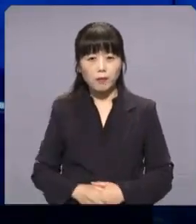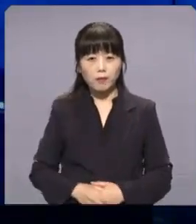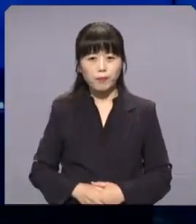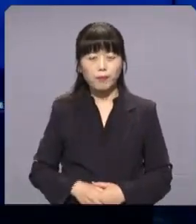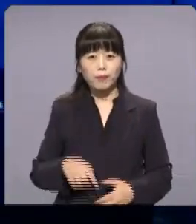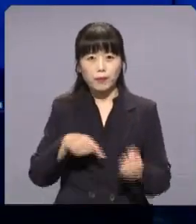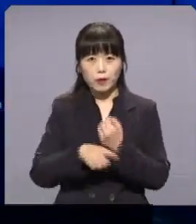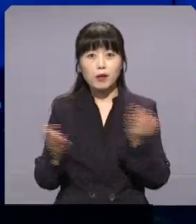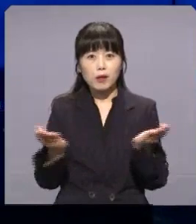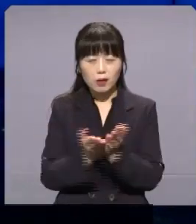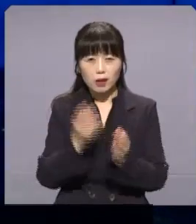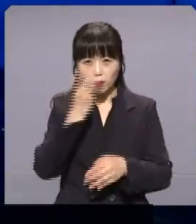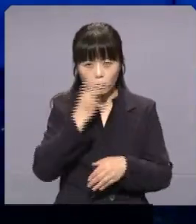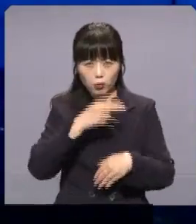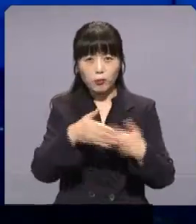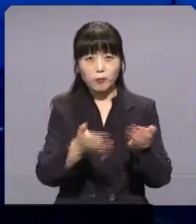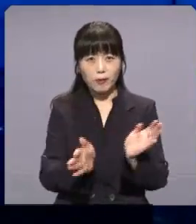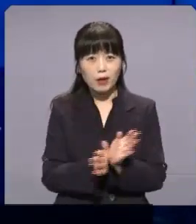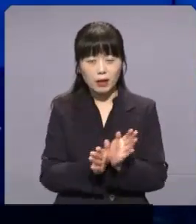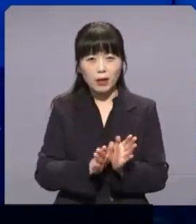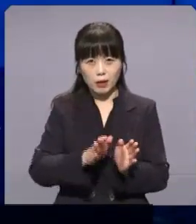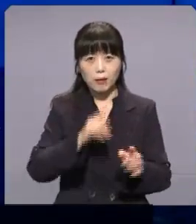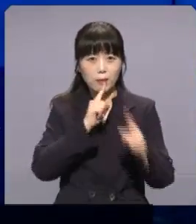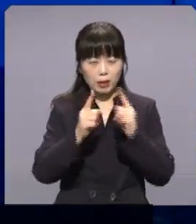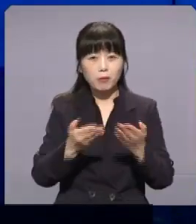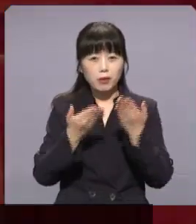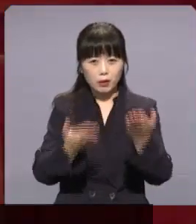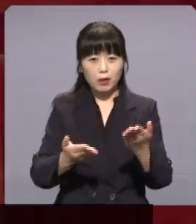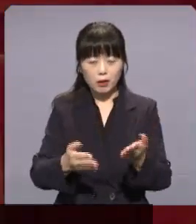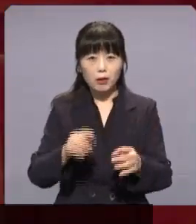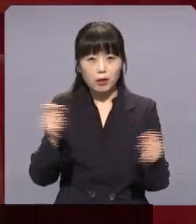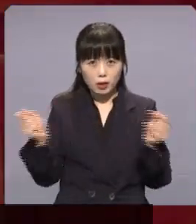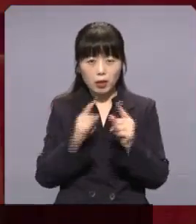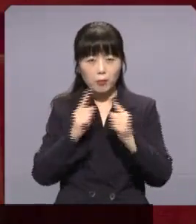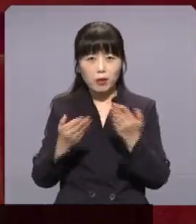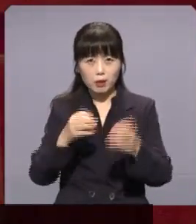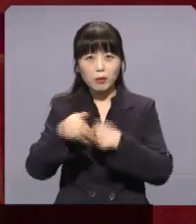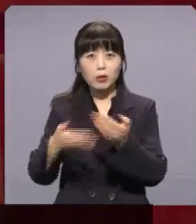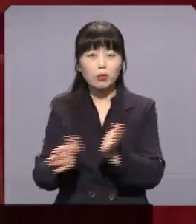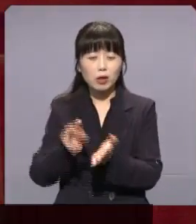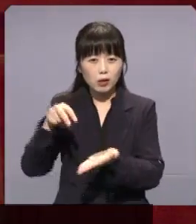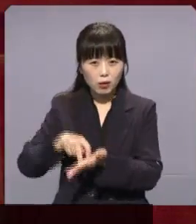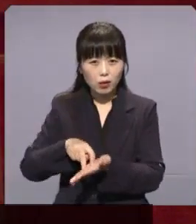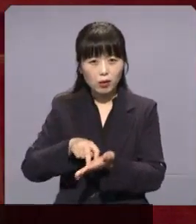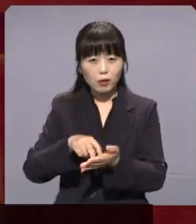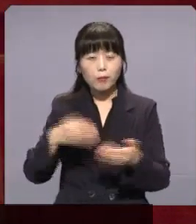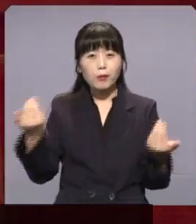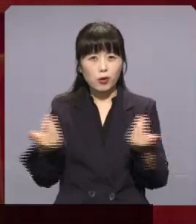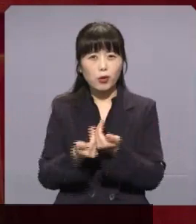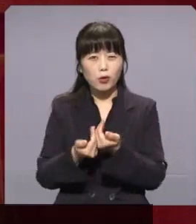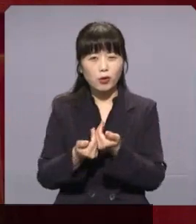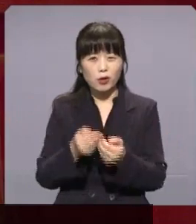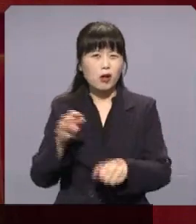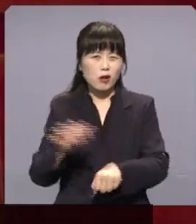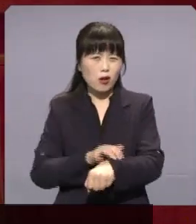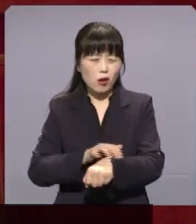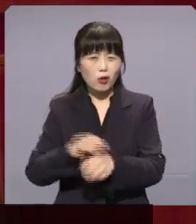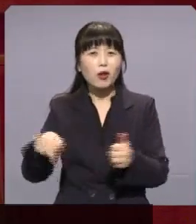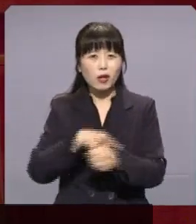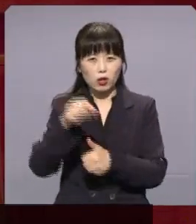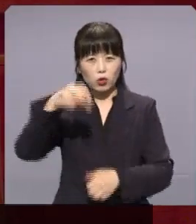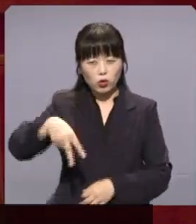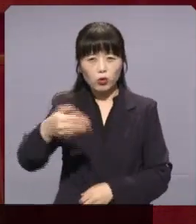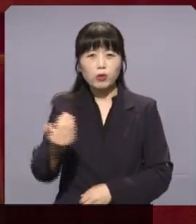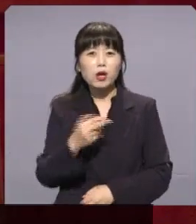보수 우파 패널께서 말씀하셨으니까 저도 마지막으로 한 말씀 드리면요. 네, 짧게 부탁드릴게요. 민주당 입장에서는 제일 껄끄러운 상대일 거예요. 유승민 전